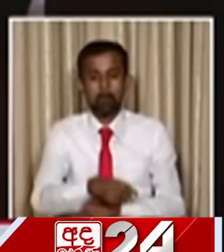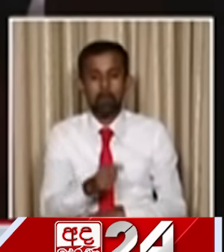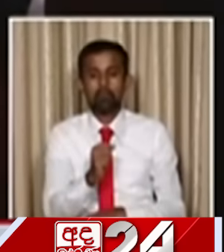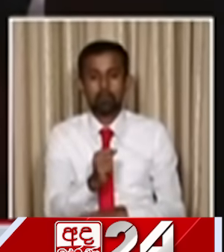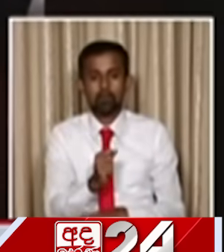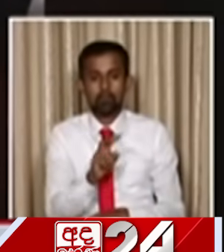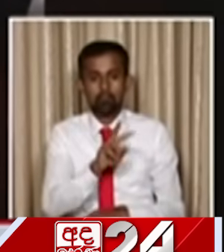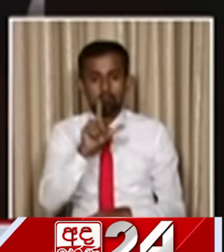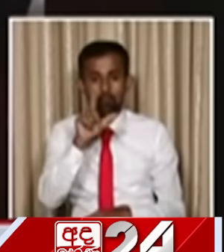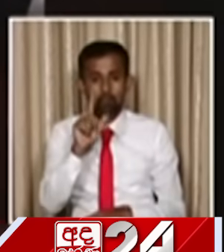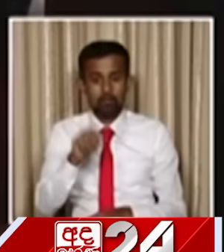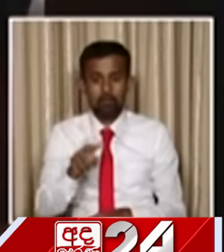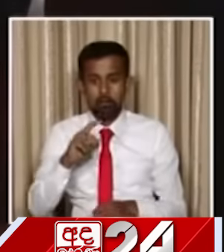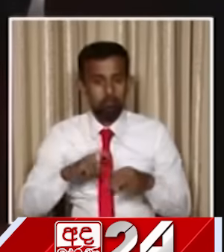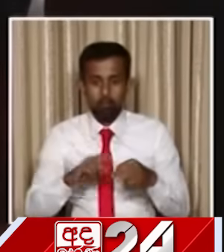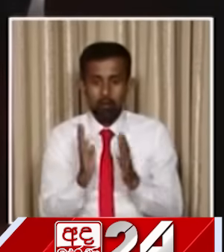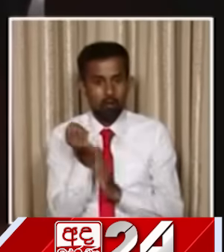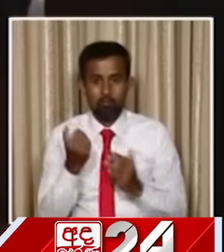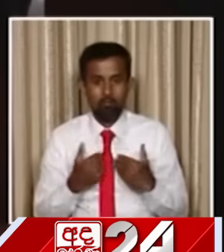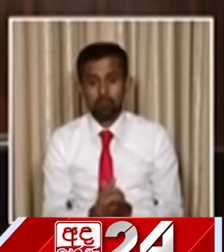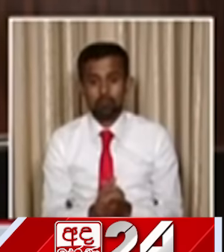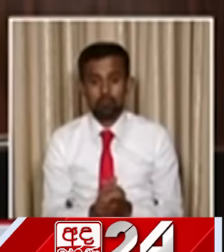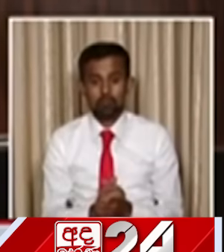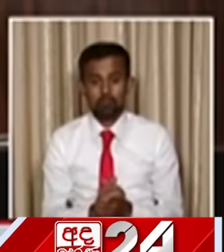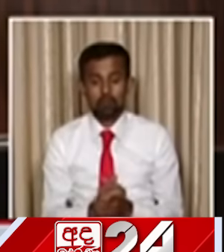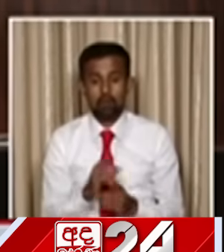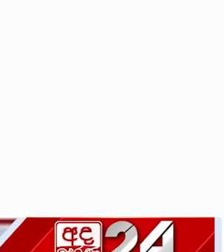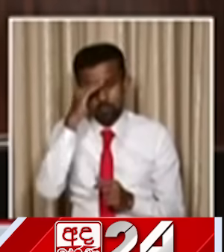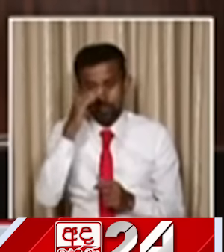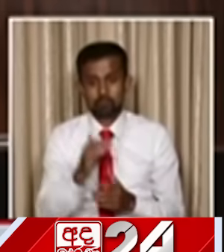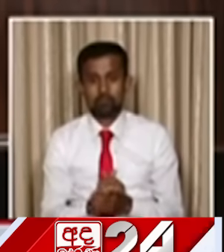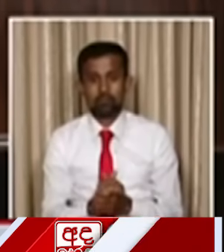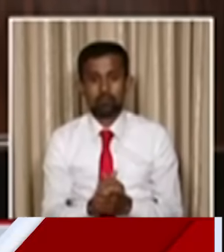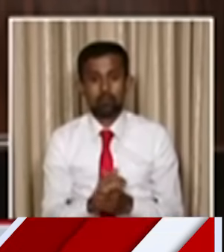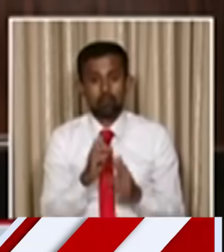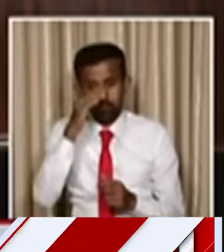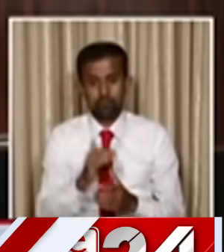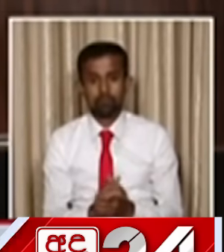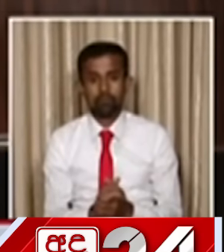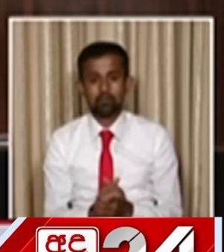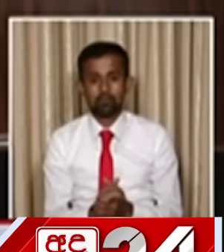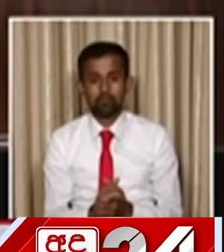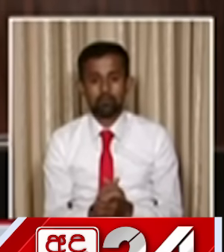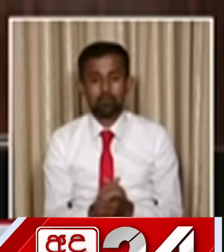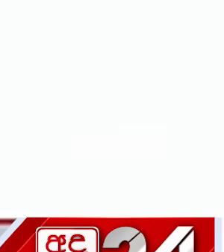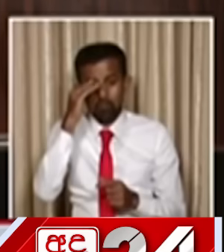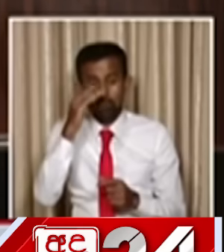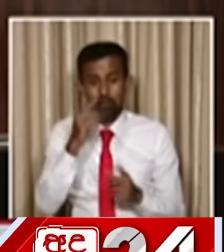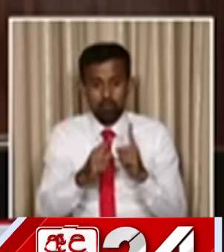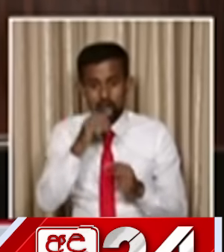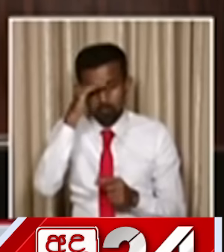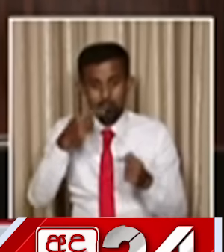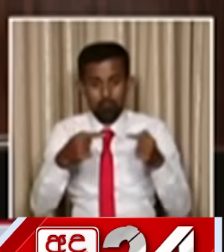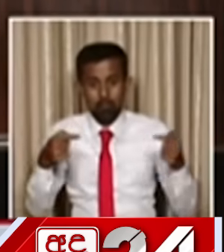මට 27 ප්‍රශ්නයක් අහන්න අයිතියක් නැද්ද? ගරු කතානායකතුමනි, ගරු කතානායකතුමනි, ගරු කතානායකතුමා,